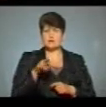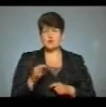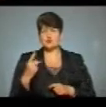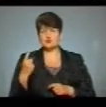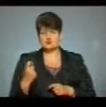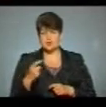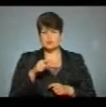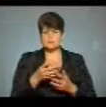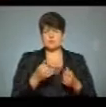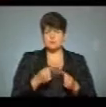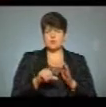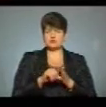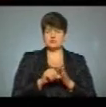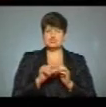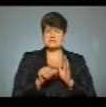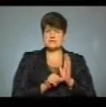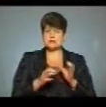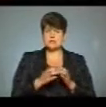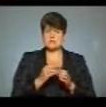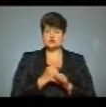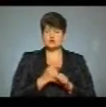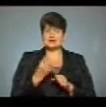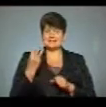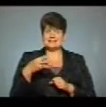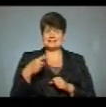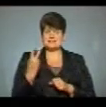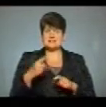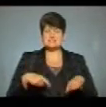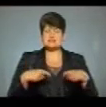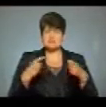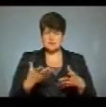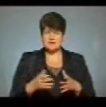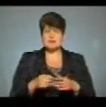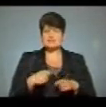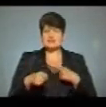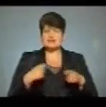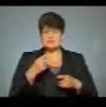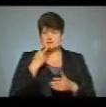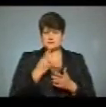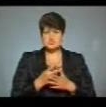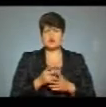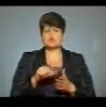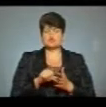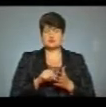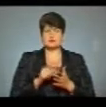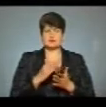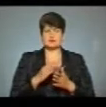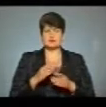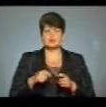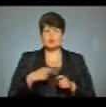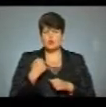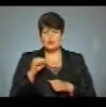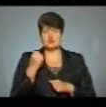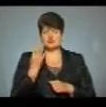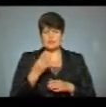ній бере участь 16 команд, які зроблять 32 забіги. Естафета передбачає, що учасники долають 4 етапи по 100 метрів